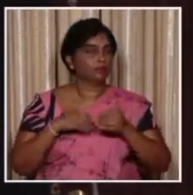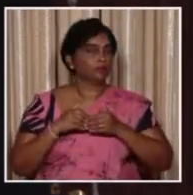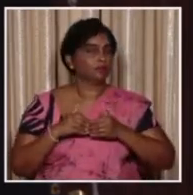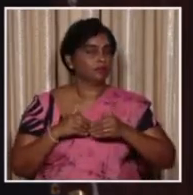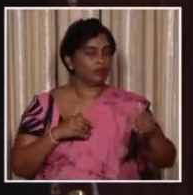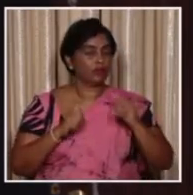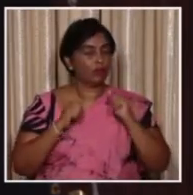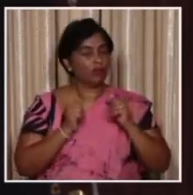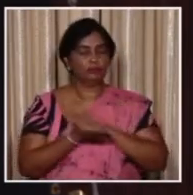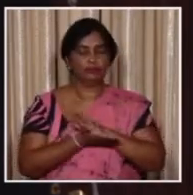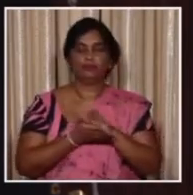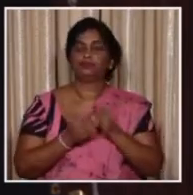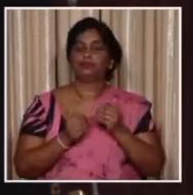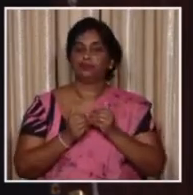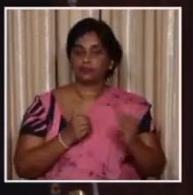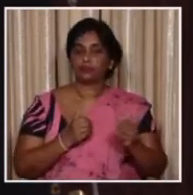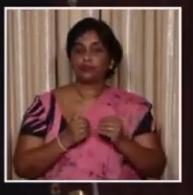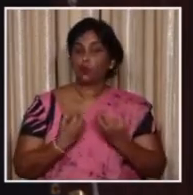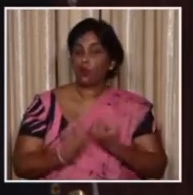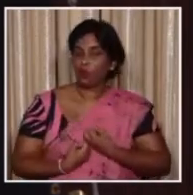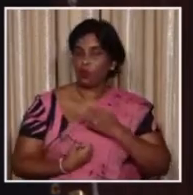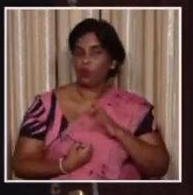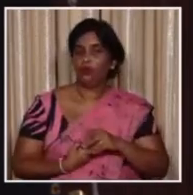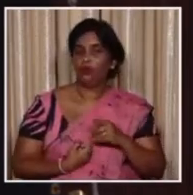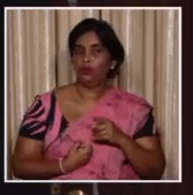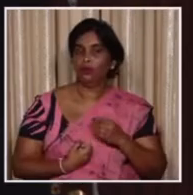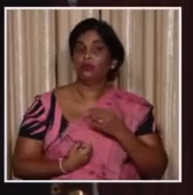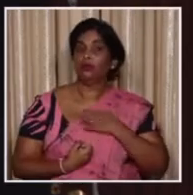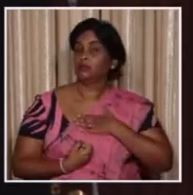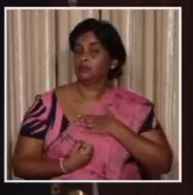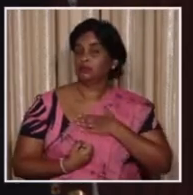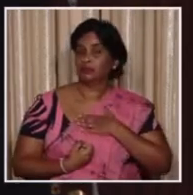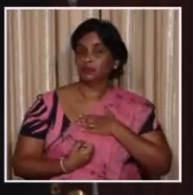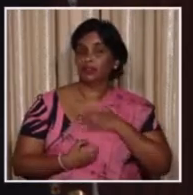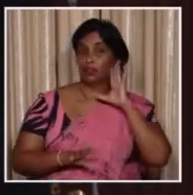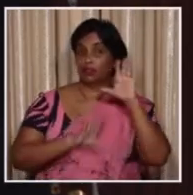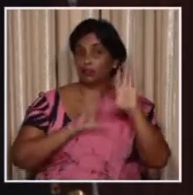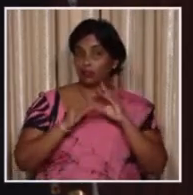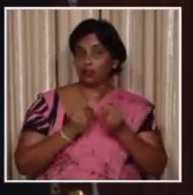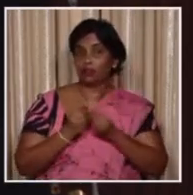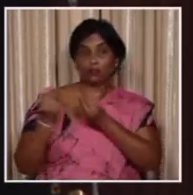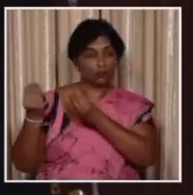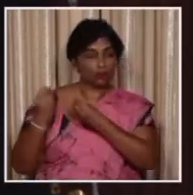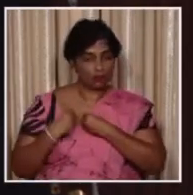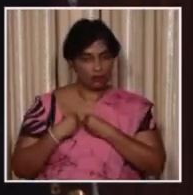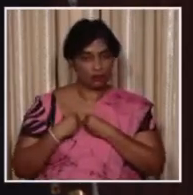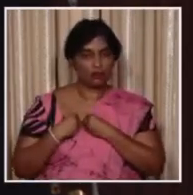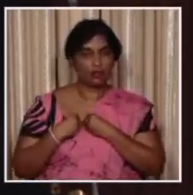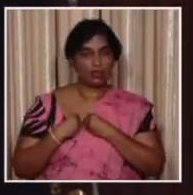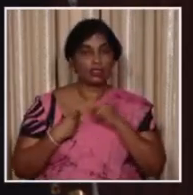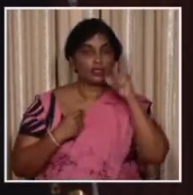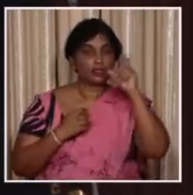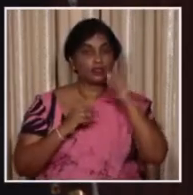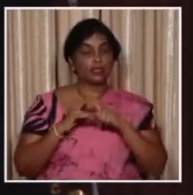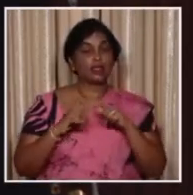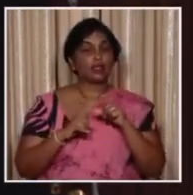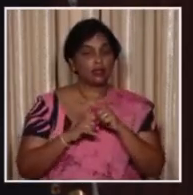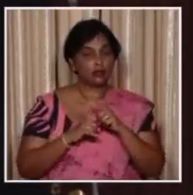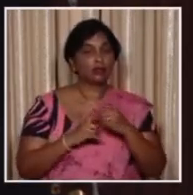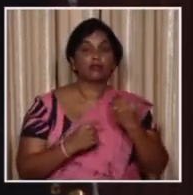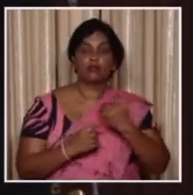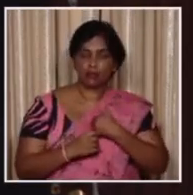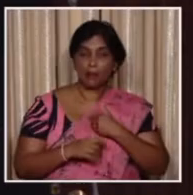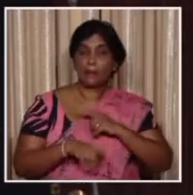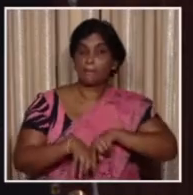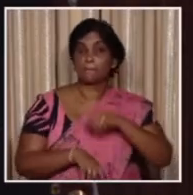තුළ කොහොම හරි ක්‍රියාත්මක කරන්න උනන්දු වෙන්න. අපිට තොරතුරු සපේන අපිට CID එකට ගෙනිලා මමත්